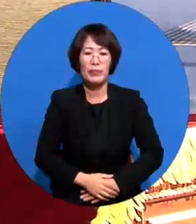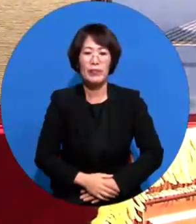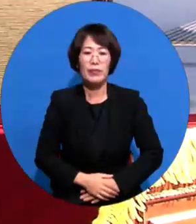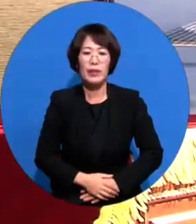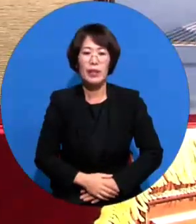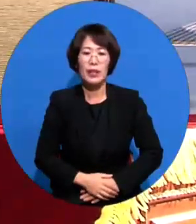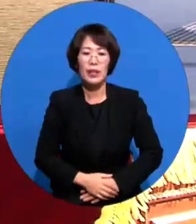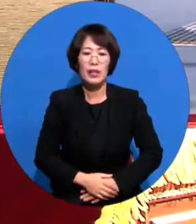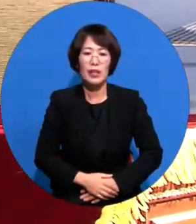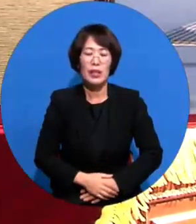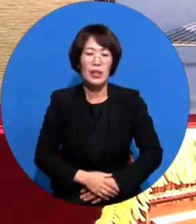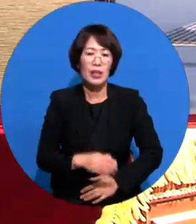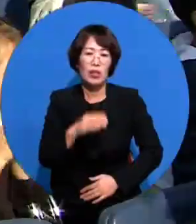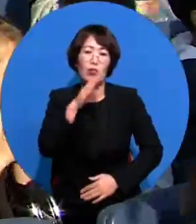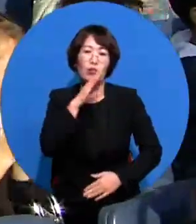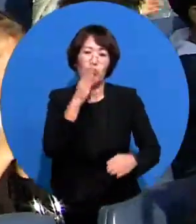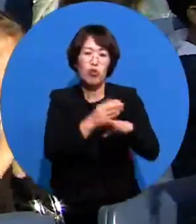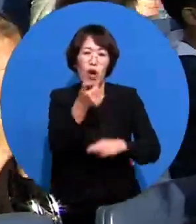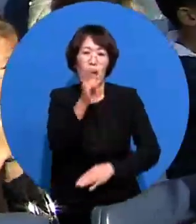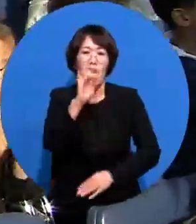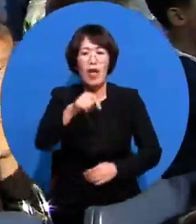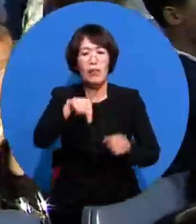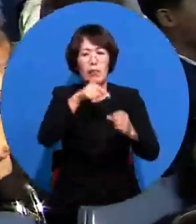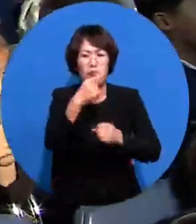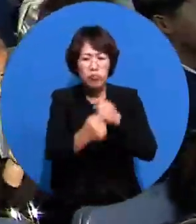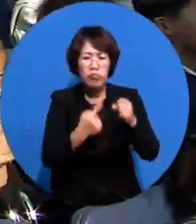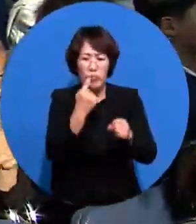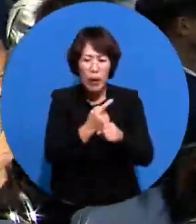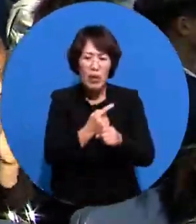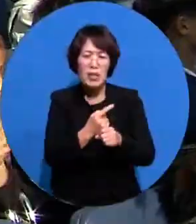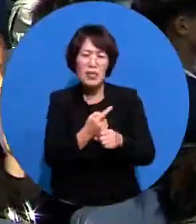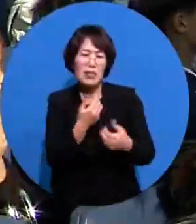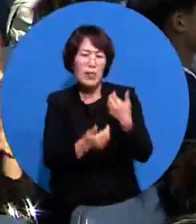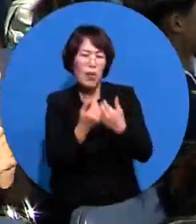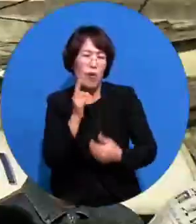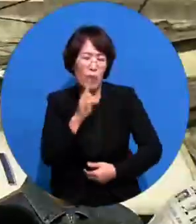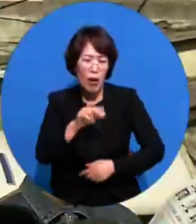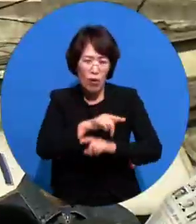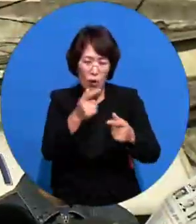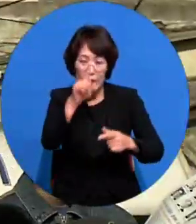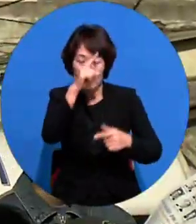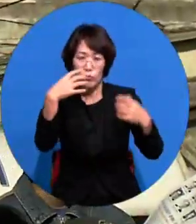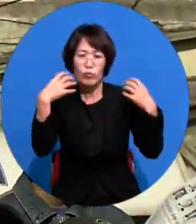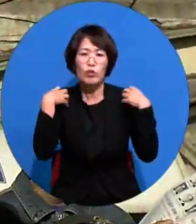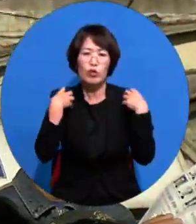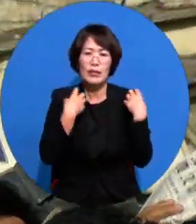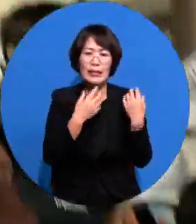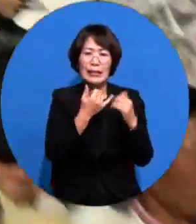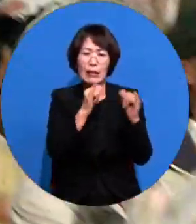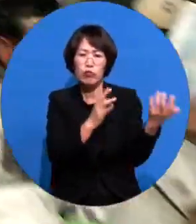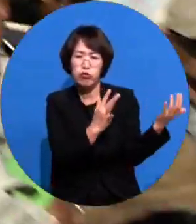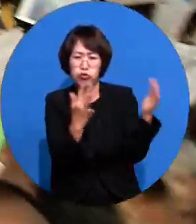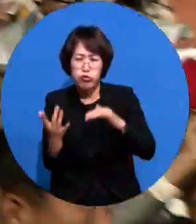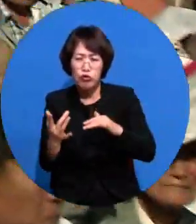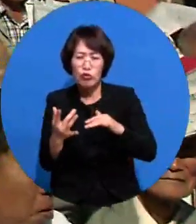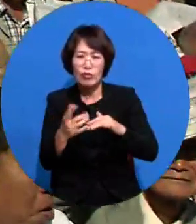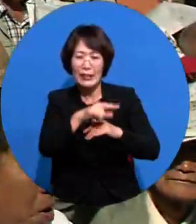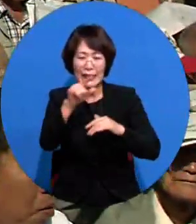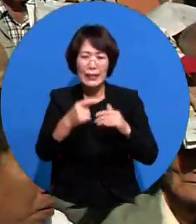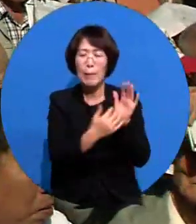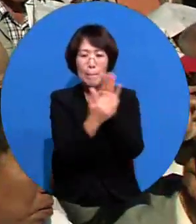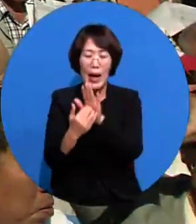북핵 긴장이 고조되고 정부가 대량 살상무기 확산 방지 구상, 즉 PSI 참가를 조울질하던